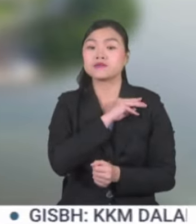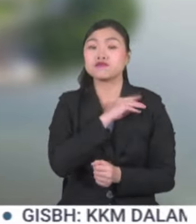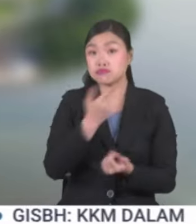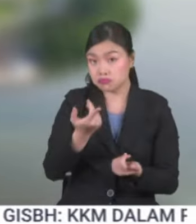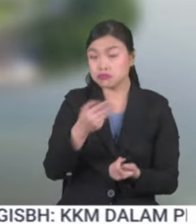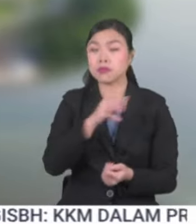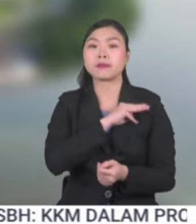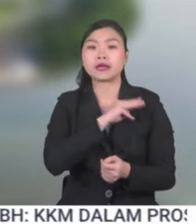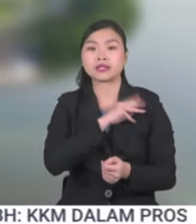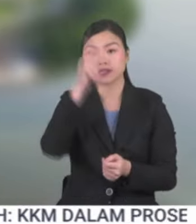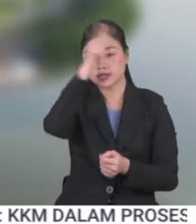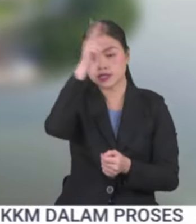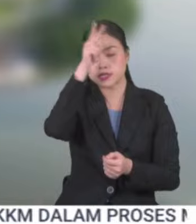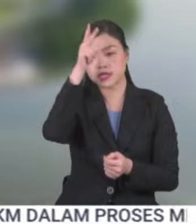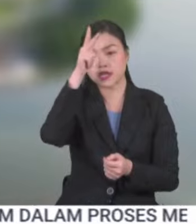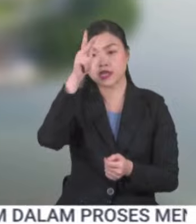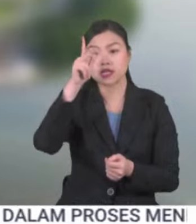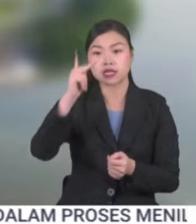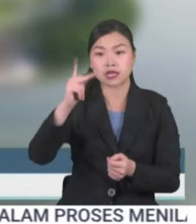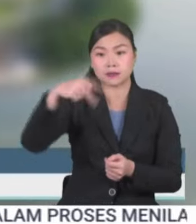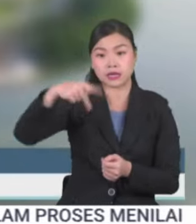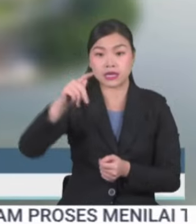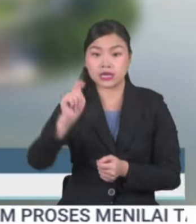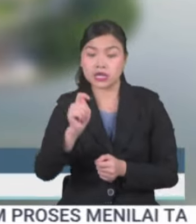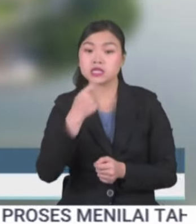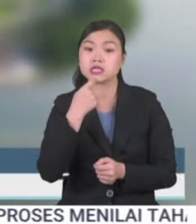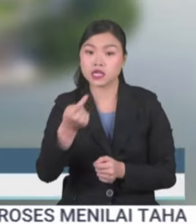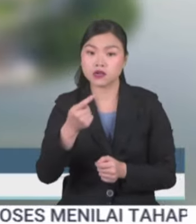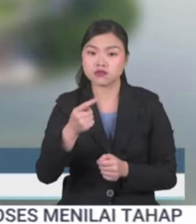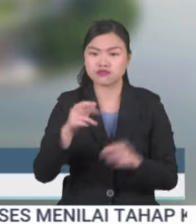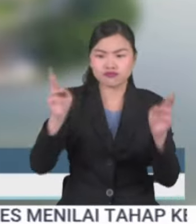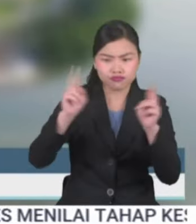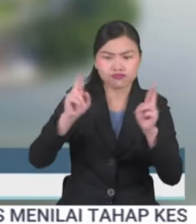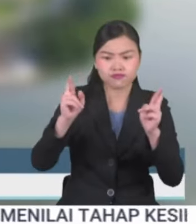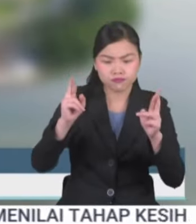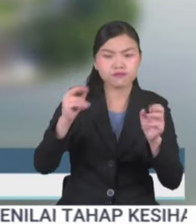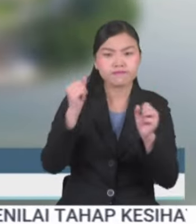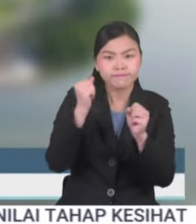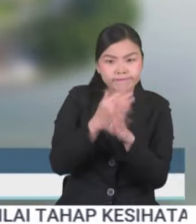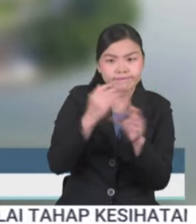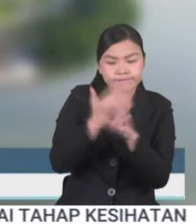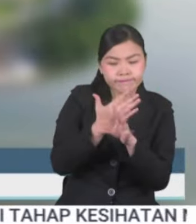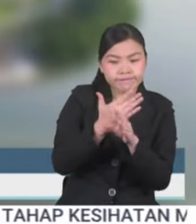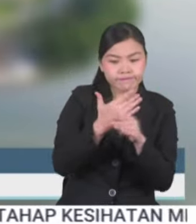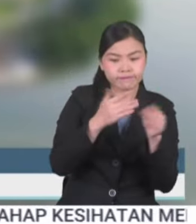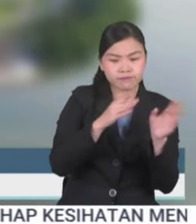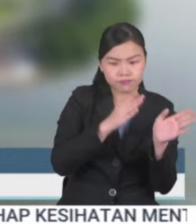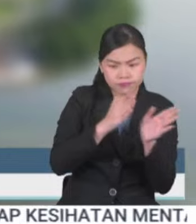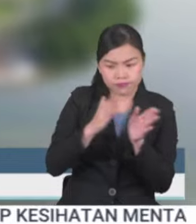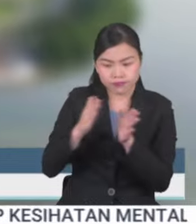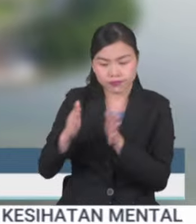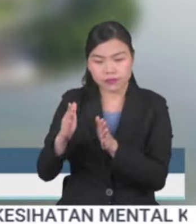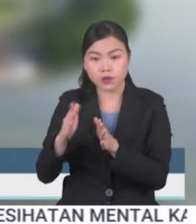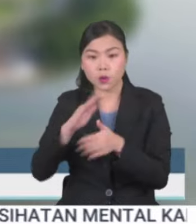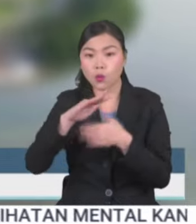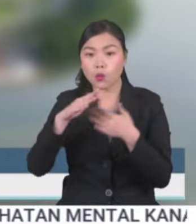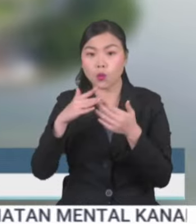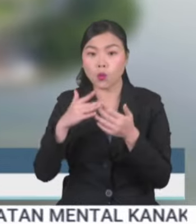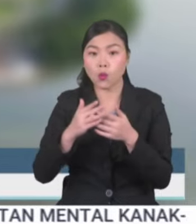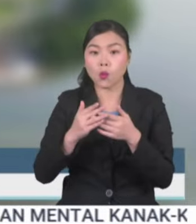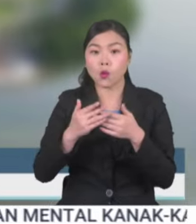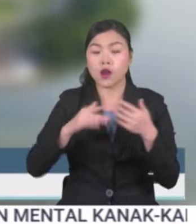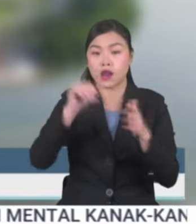yang juga menteri kerajaan tempatan dan Perumahan berkata persiapan rapi sedang giat dilakukan bagi memastikan kelancaran